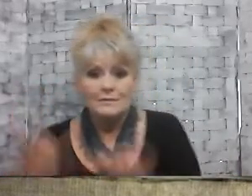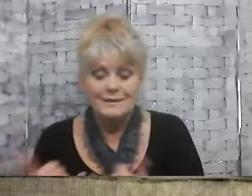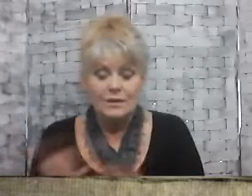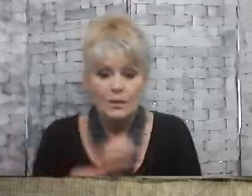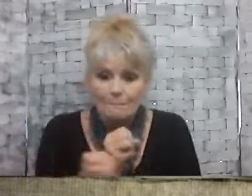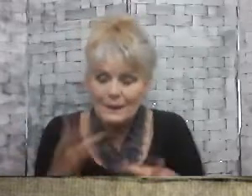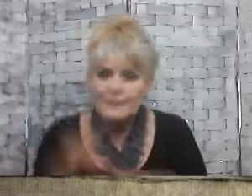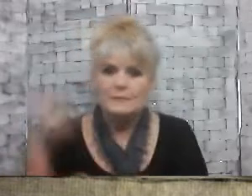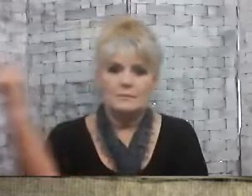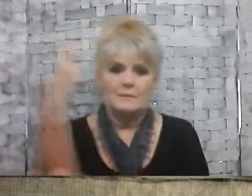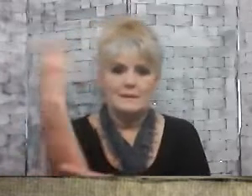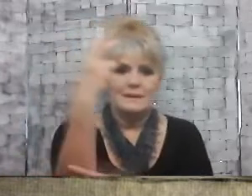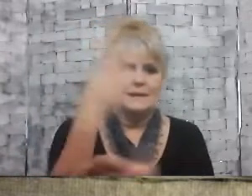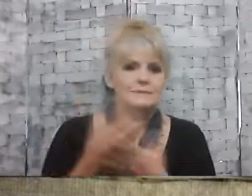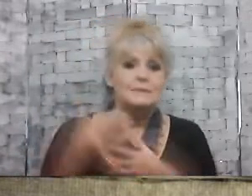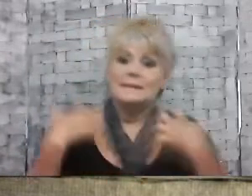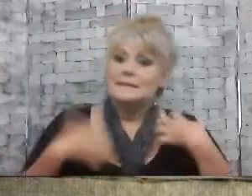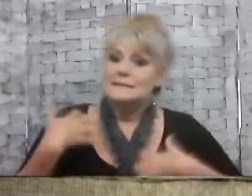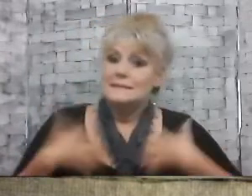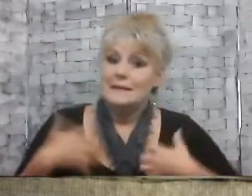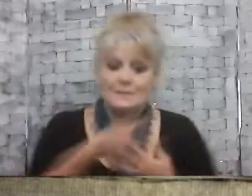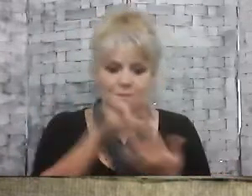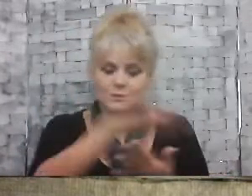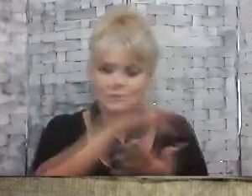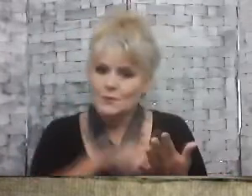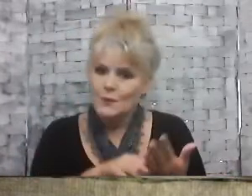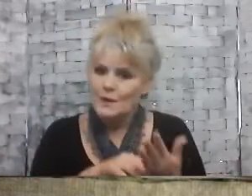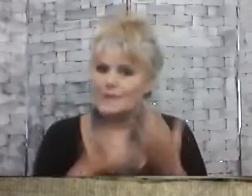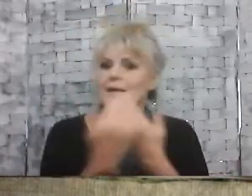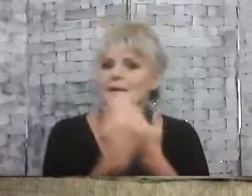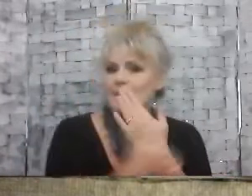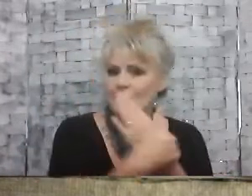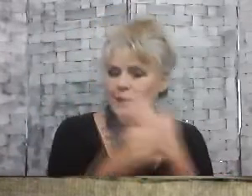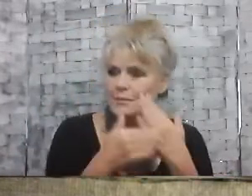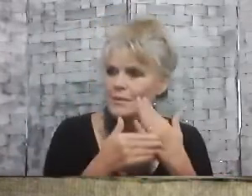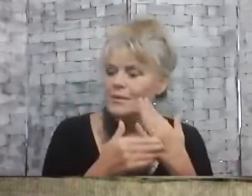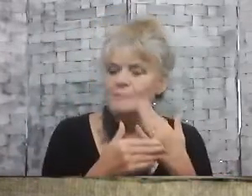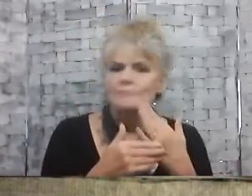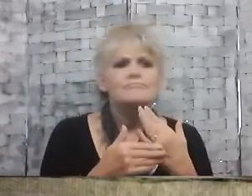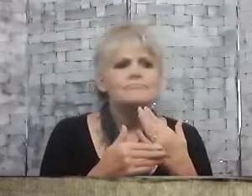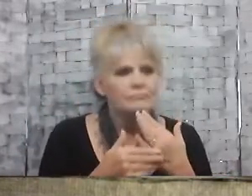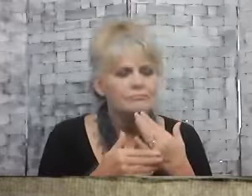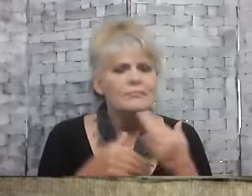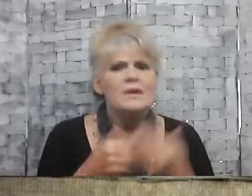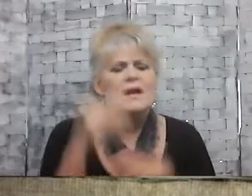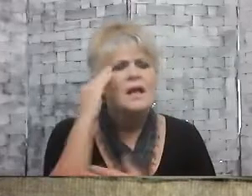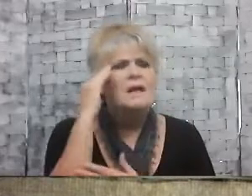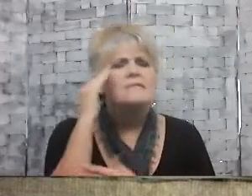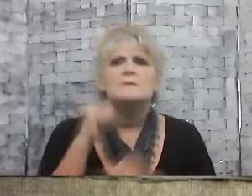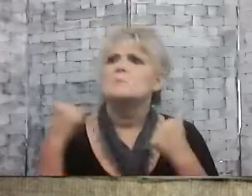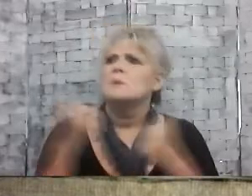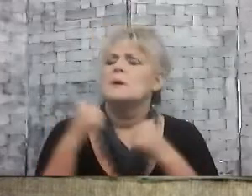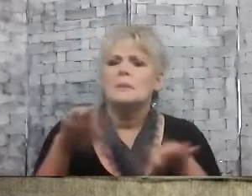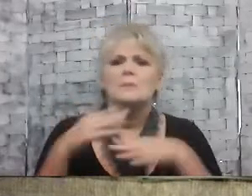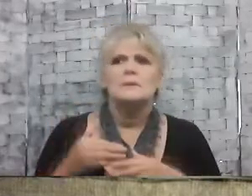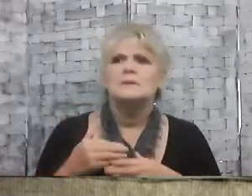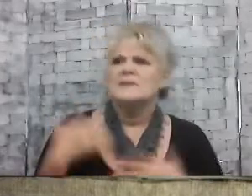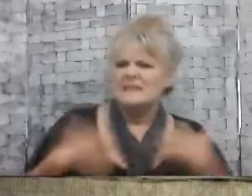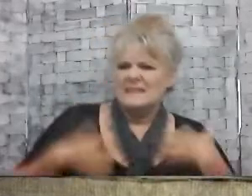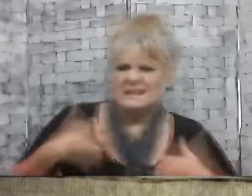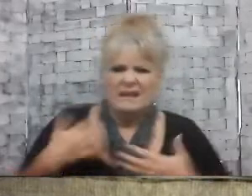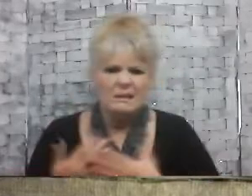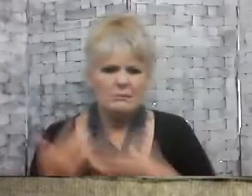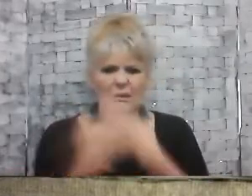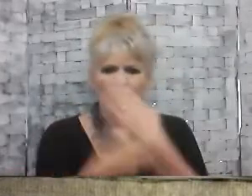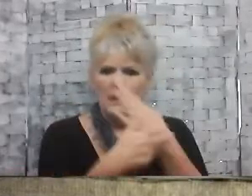begin vandaag met een reis door een van die opwindendste stories in die Bijbel? En ik weet voor baie mense gaan opwindend in Bijbel